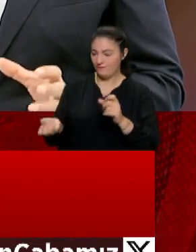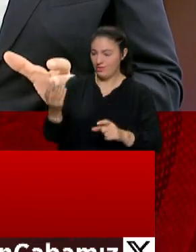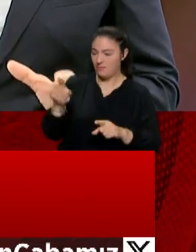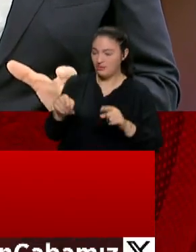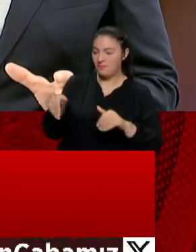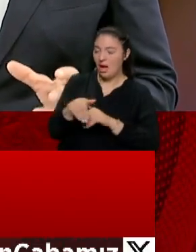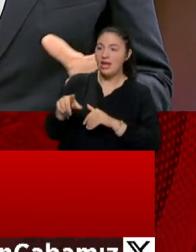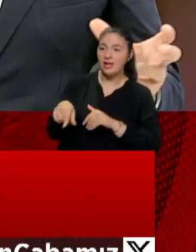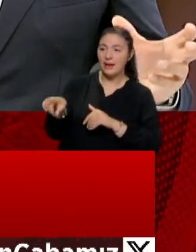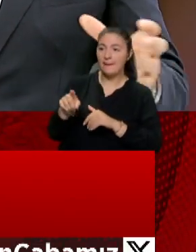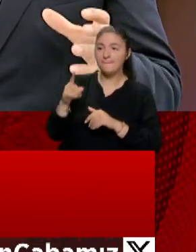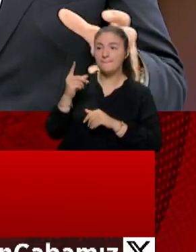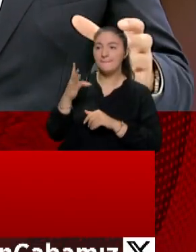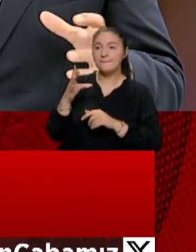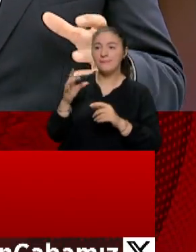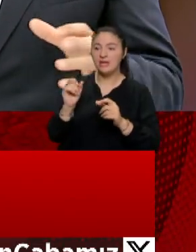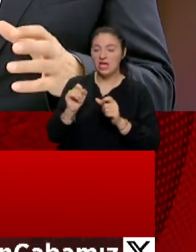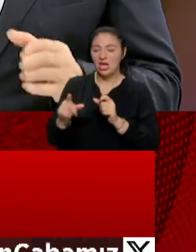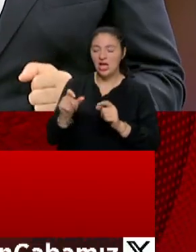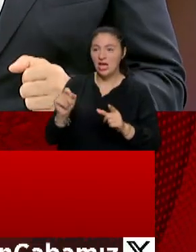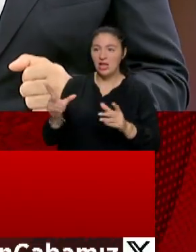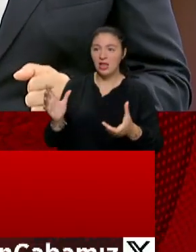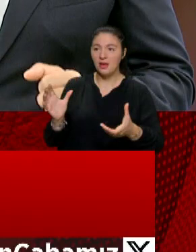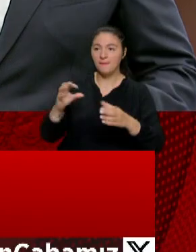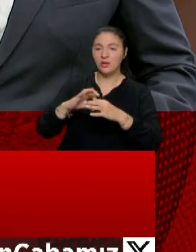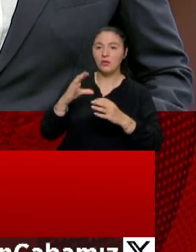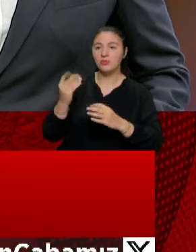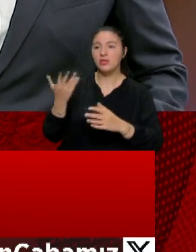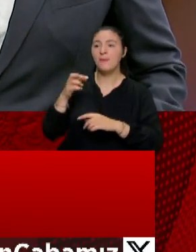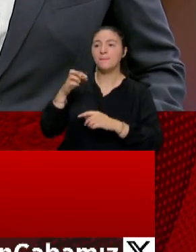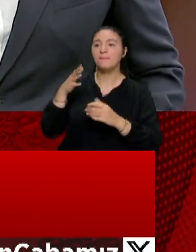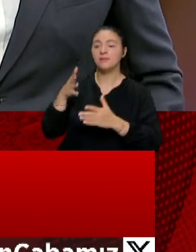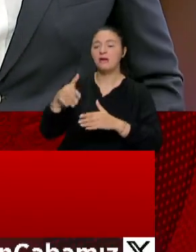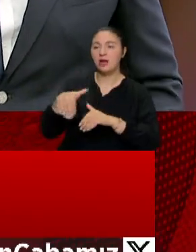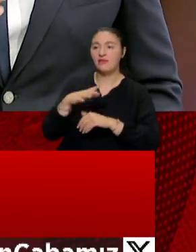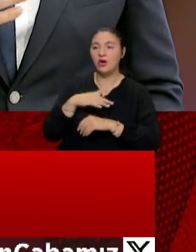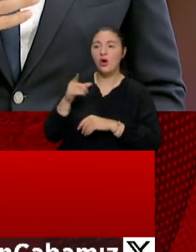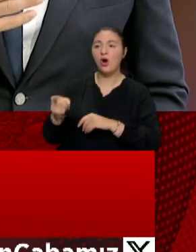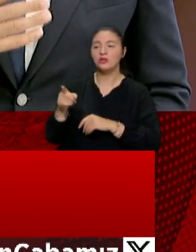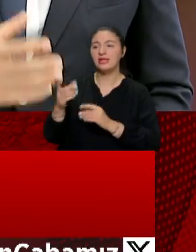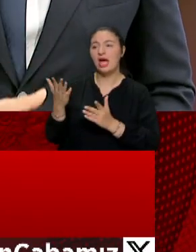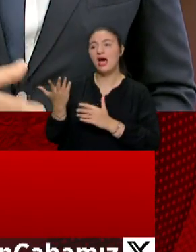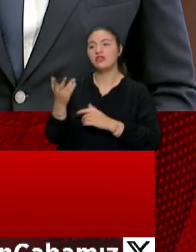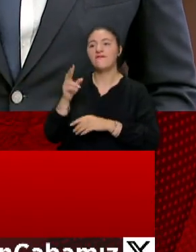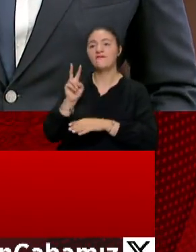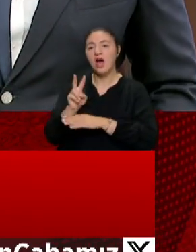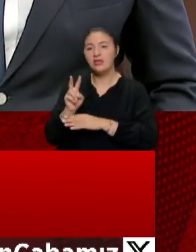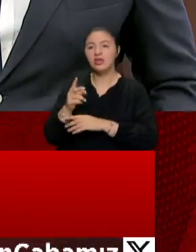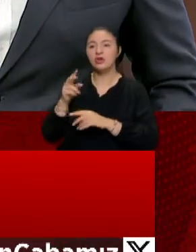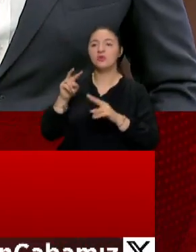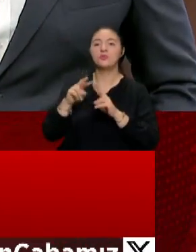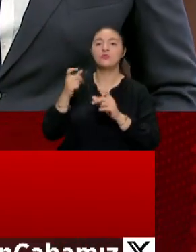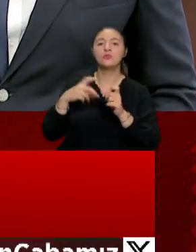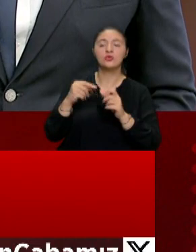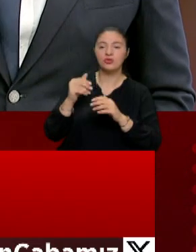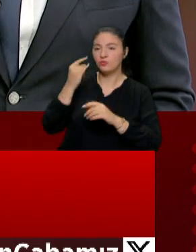bazı mahalleler birkaç ilin birleşiminden oluşmuş Örneğin Pınar mahallemiz var bizim orada daha ziyade Vanlı ve Muşlu